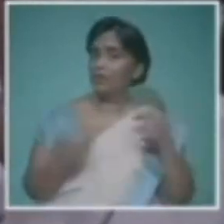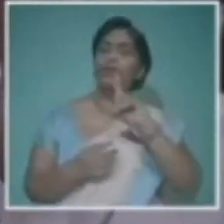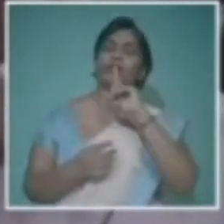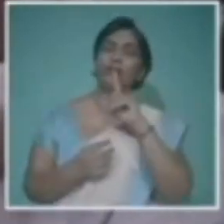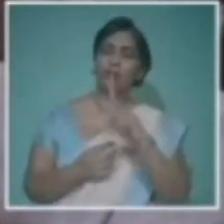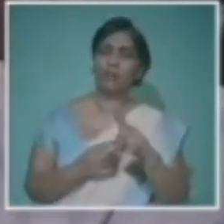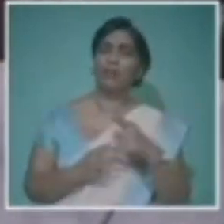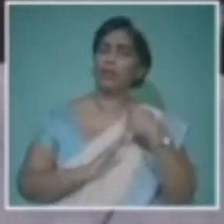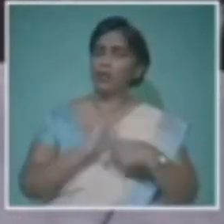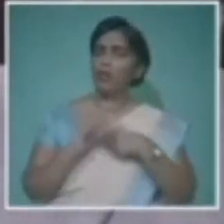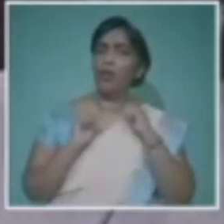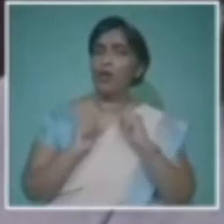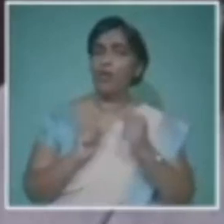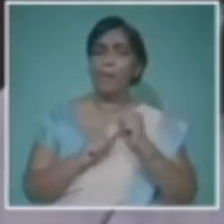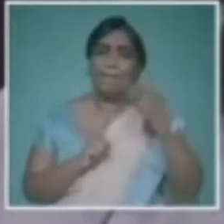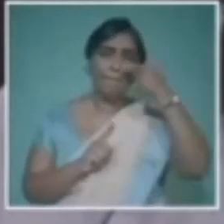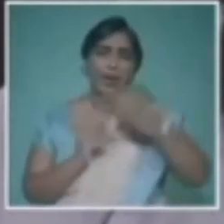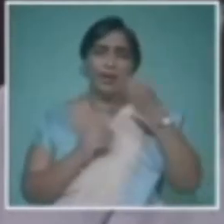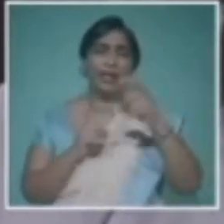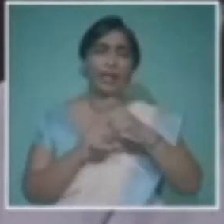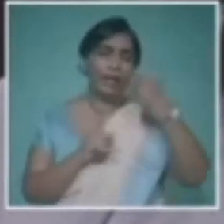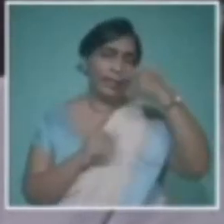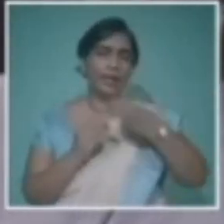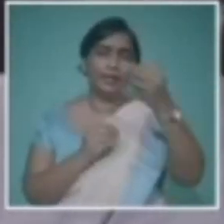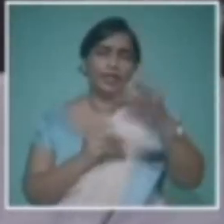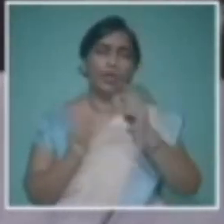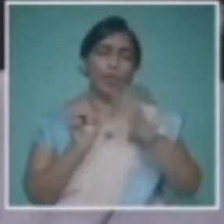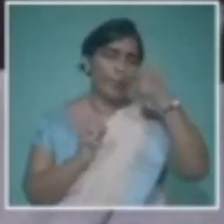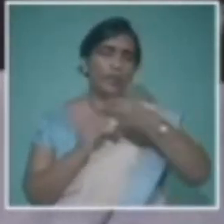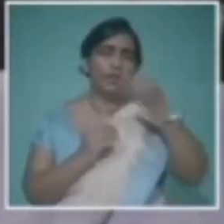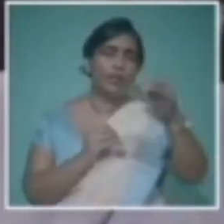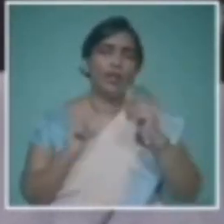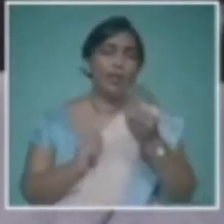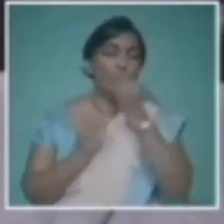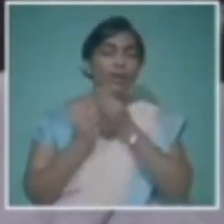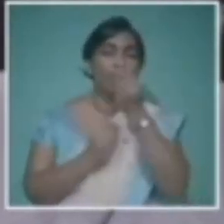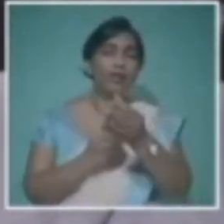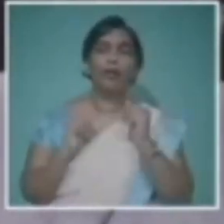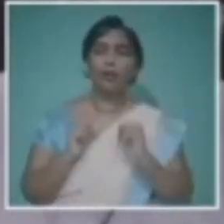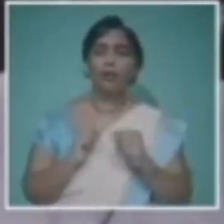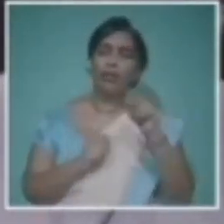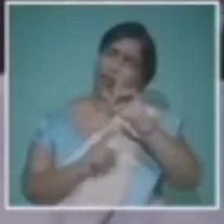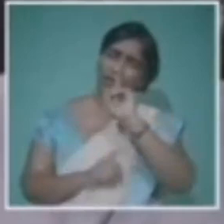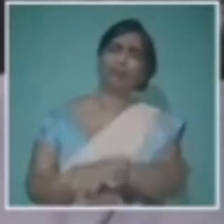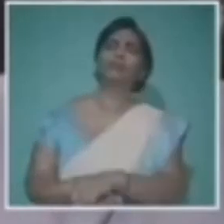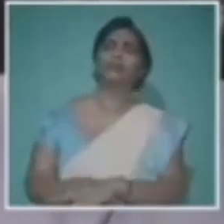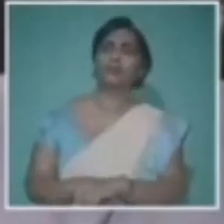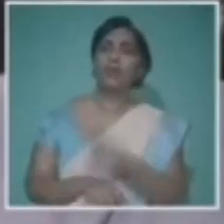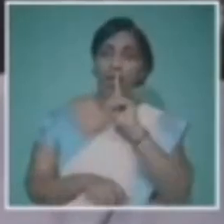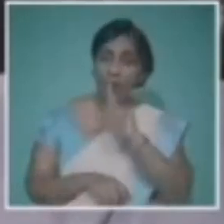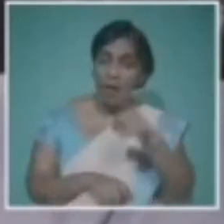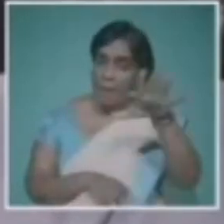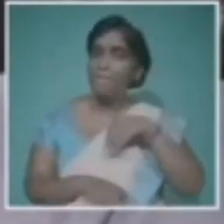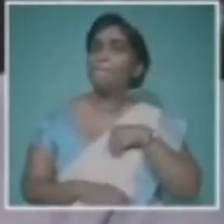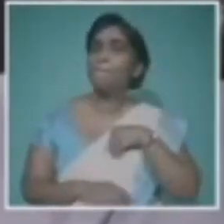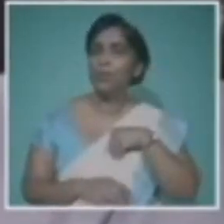ඕන ලංකාවේ කොහොමද පෙට්‍රල් දෙන්නේ, කොහොමද ඩීසල් දෙන්නේ, කොහොමද භූමි තෙල් දෙන්නේ, කොහොමද කන්න දෙන්නේ ඔබතුමා ප්‍රකාශ කරන්න ඕනේ. එතකොට ඔබතුමා කියන එක පිළි